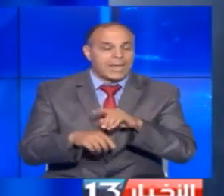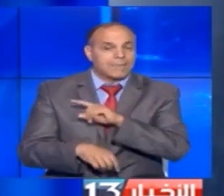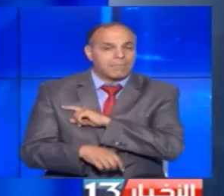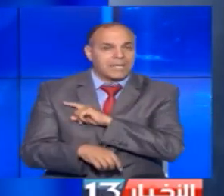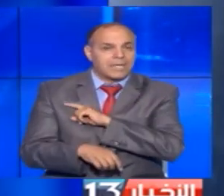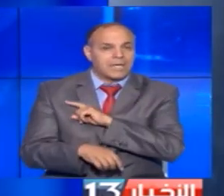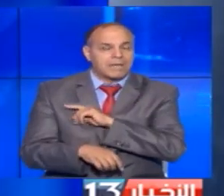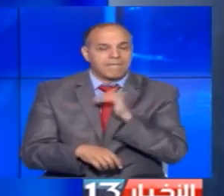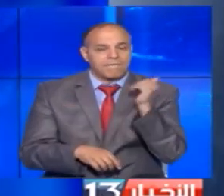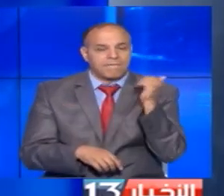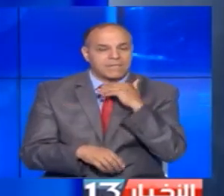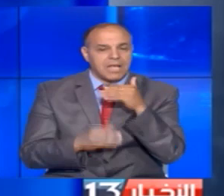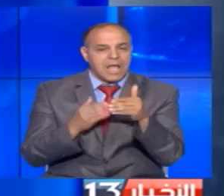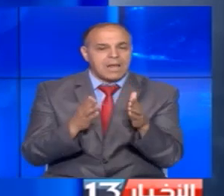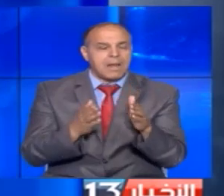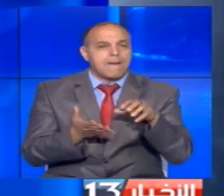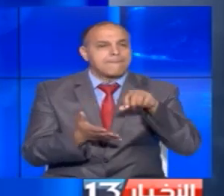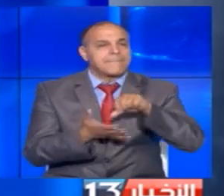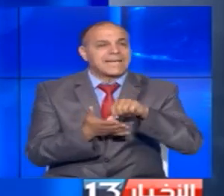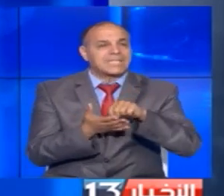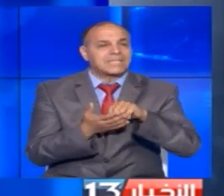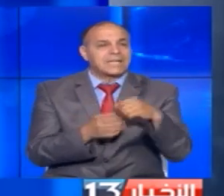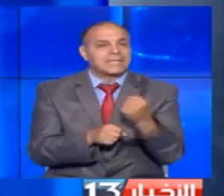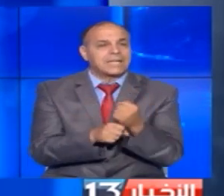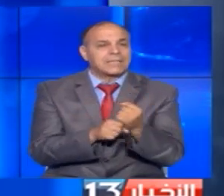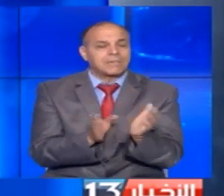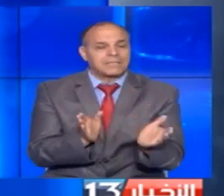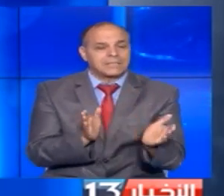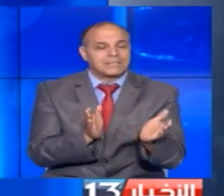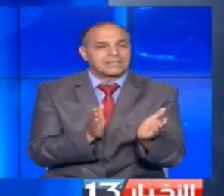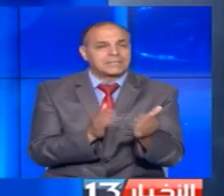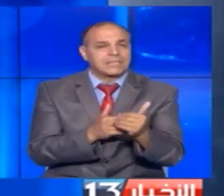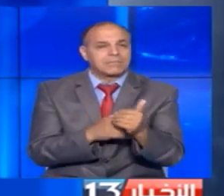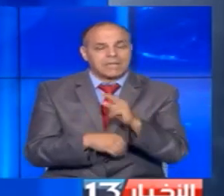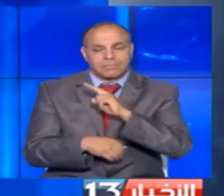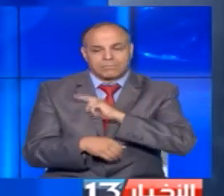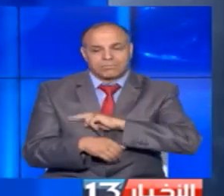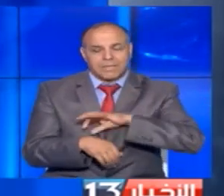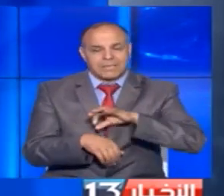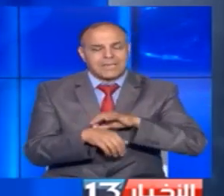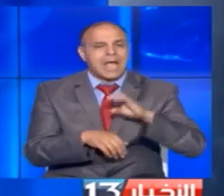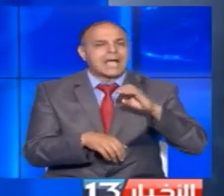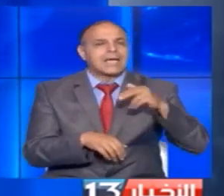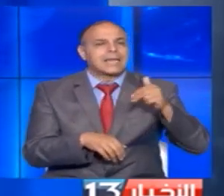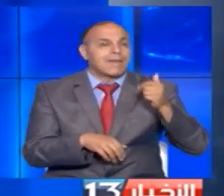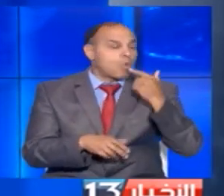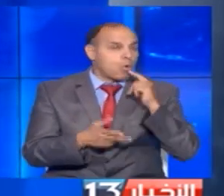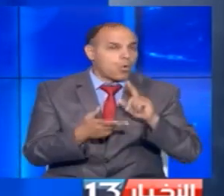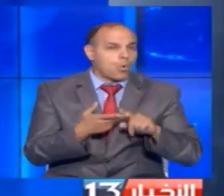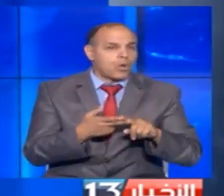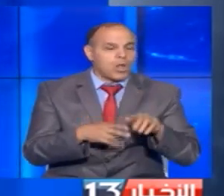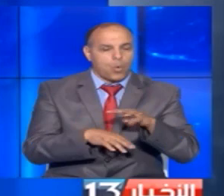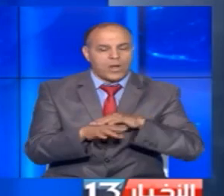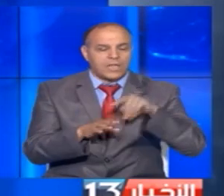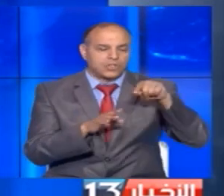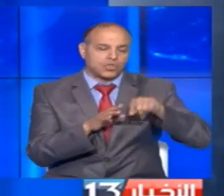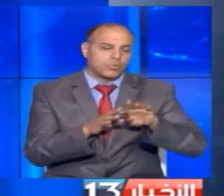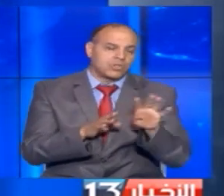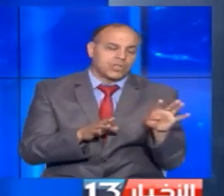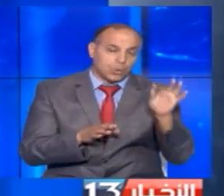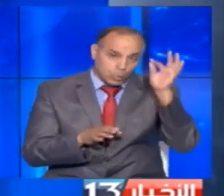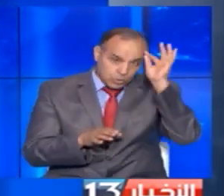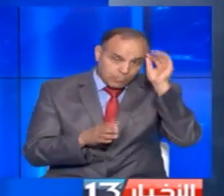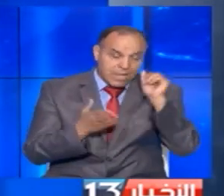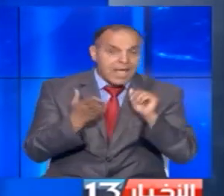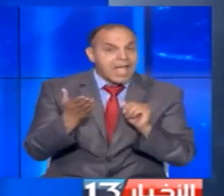بالتسريع في فتح المركز الاقليمي لخدمات الصندوق الوطني للتامين على المرض الخاص لولايات الجنوب الشرقي التونسي